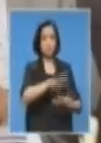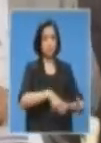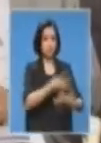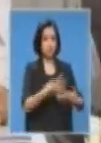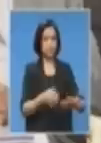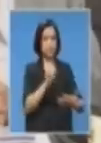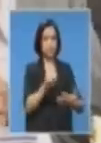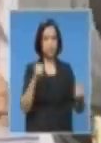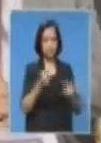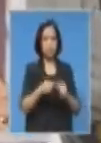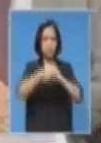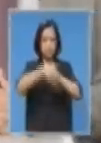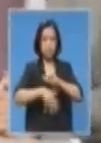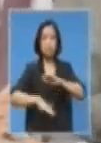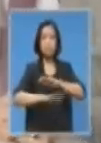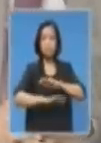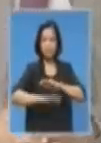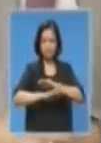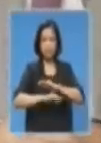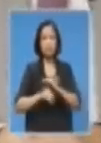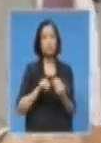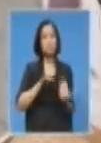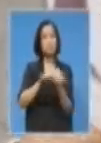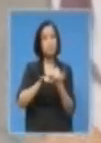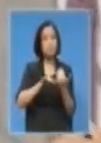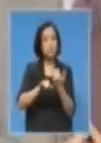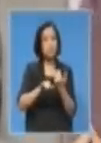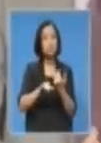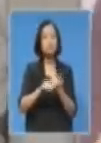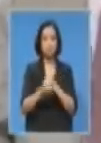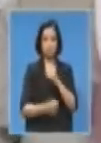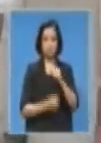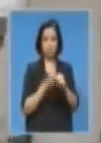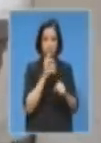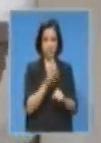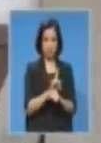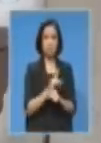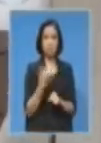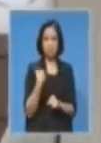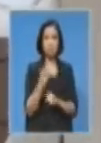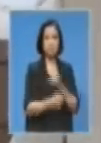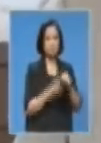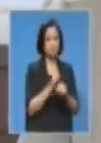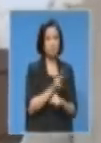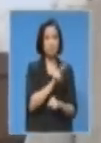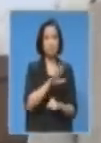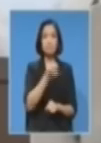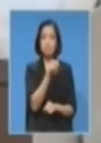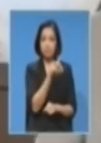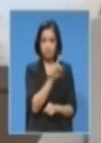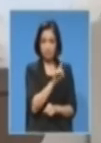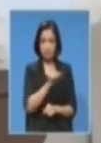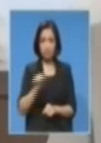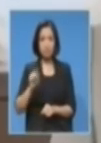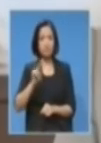ตร์การพัฒนาโครงสร้างพื้นฐานคมนาคมขนส่ง8ปีฉบับปีพ.ศ. 2518ถึง